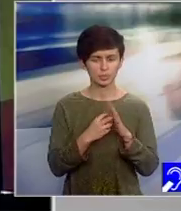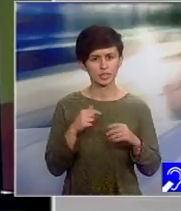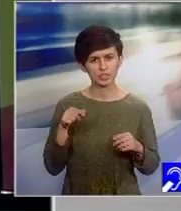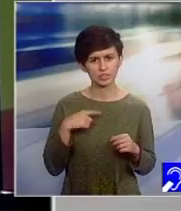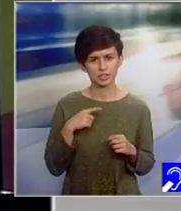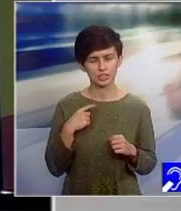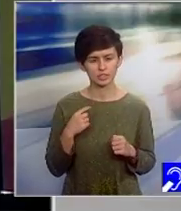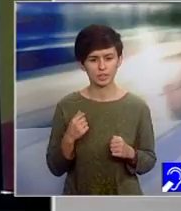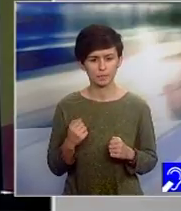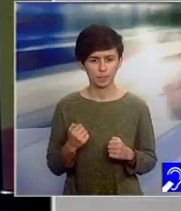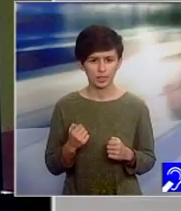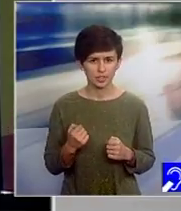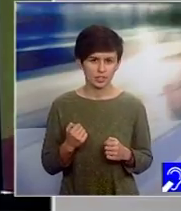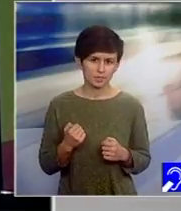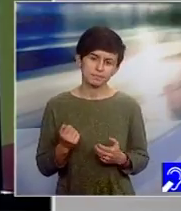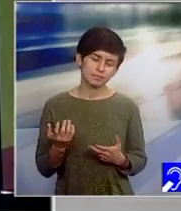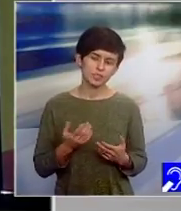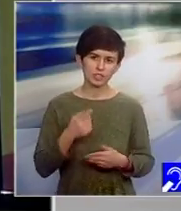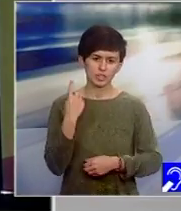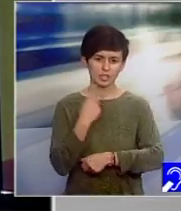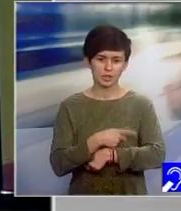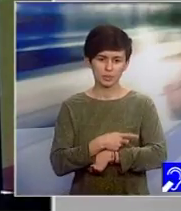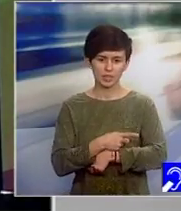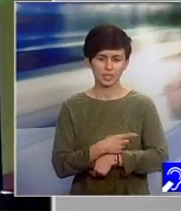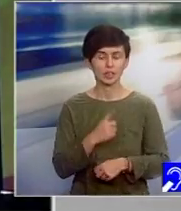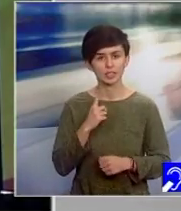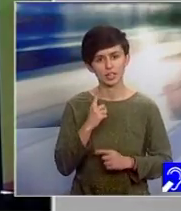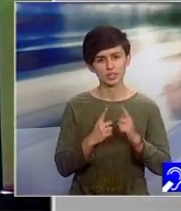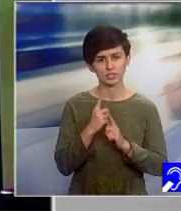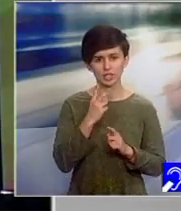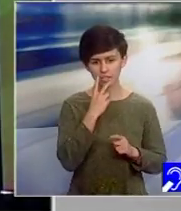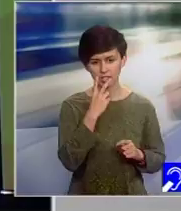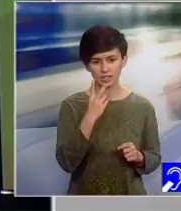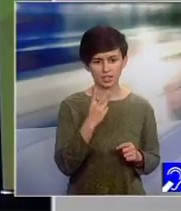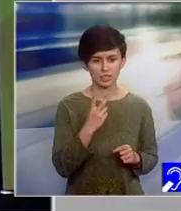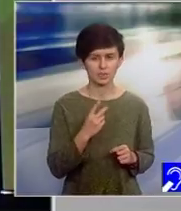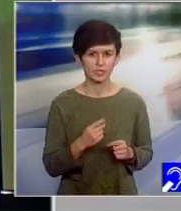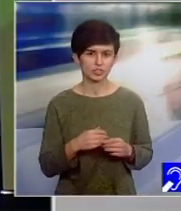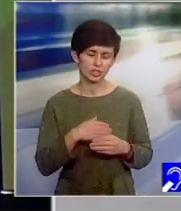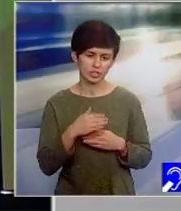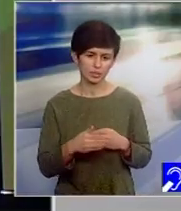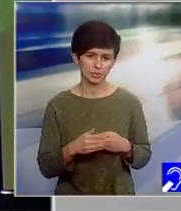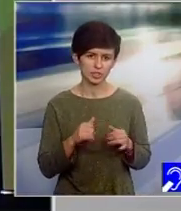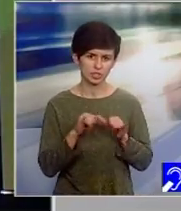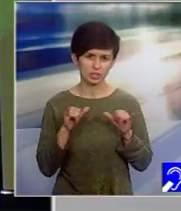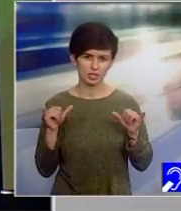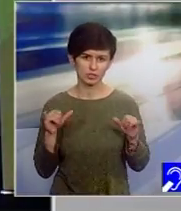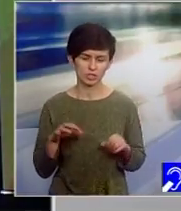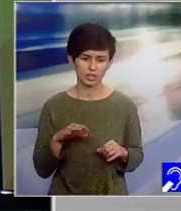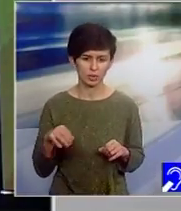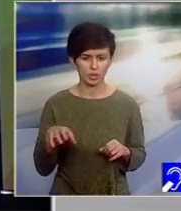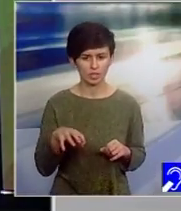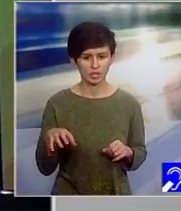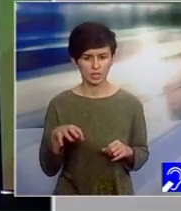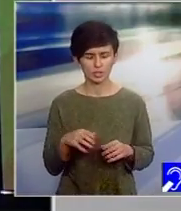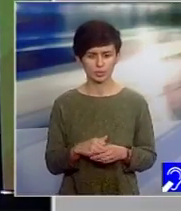de, cum să zic, de barieră, dar și dacă treci bariera, vezi o treabă, ți se dezvăluie alte lume. Deci ne-am gândit și puțin metaforic în discuțiile